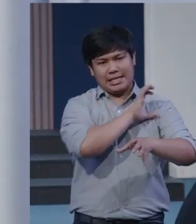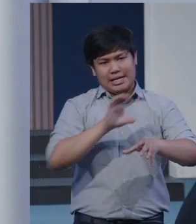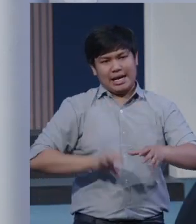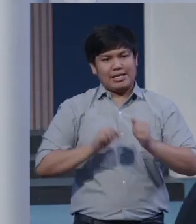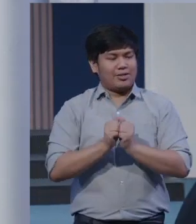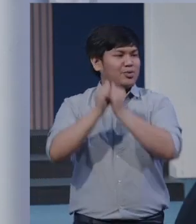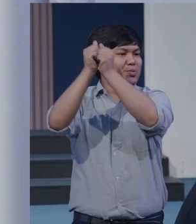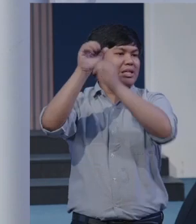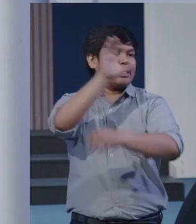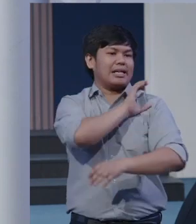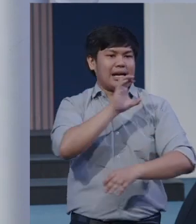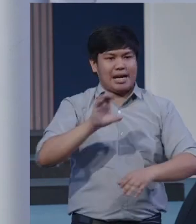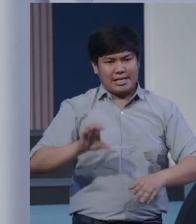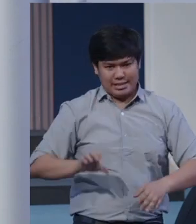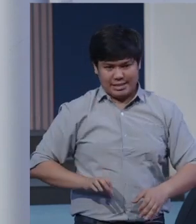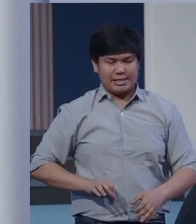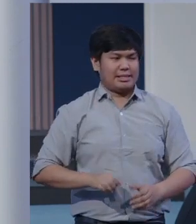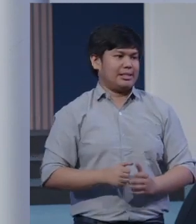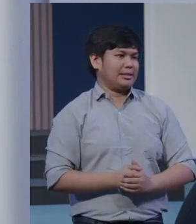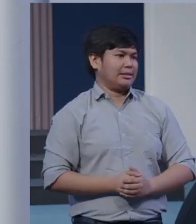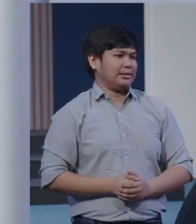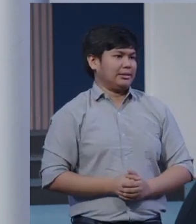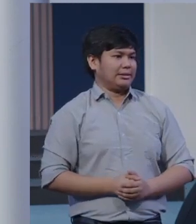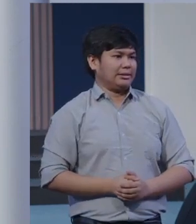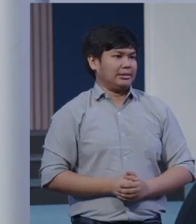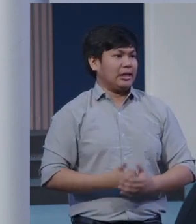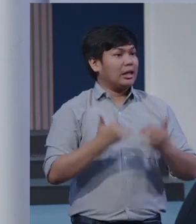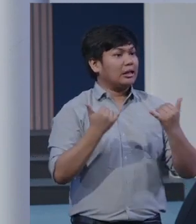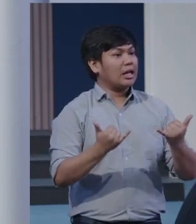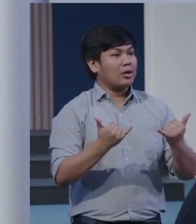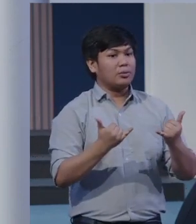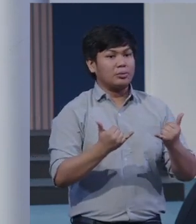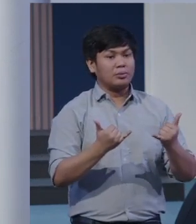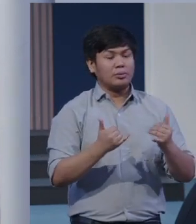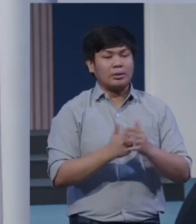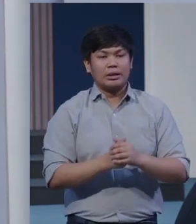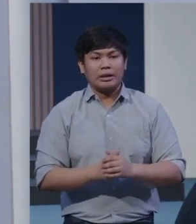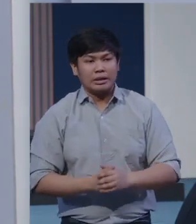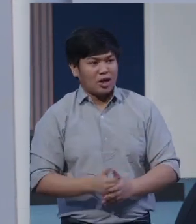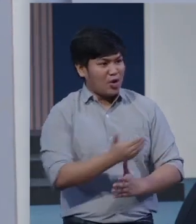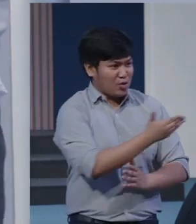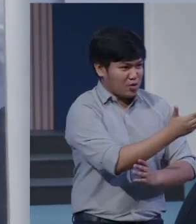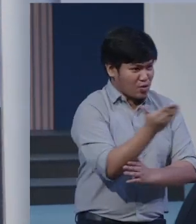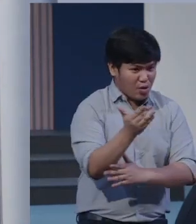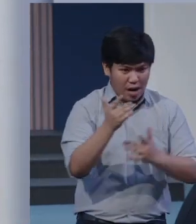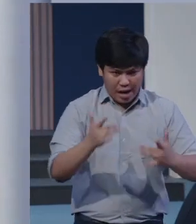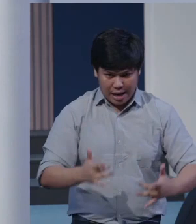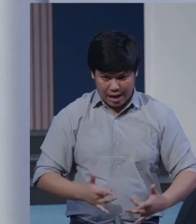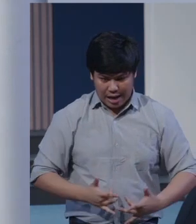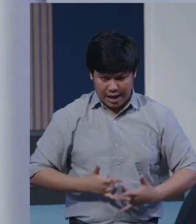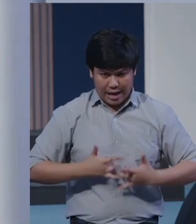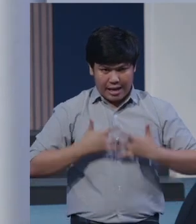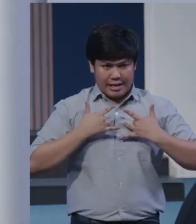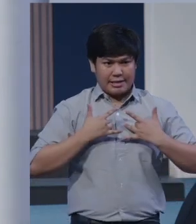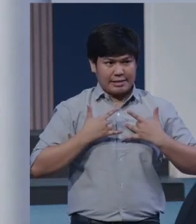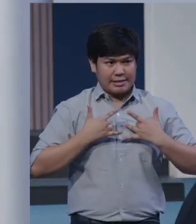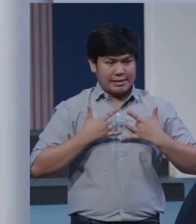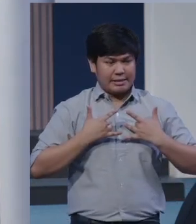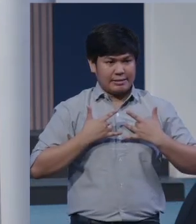in God sio pa Dios for your life was